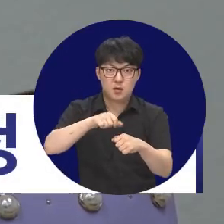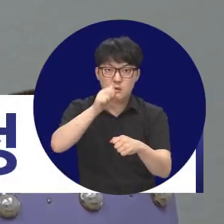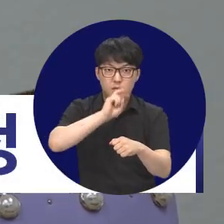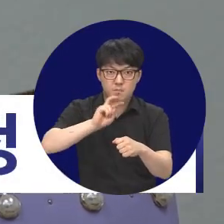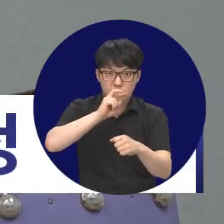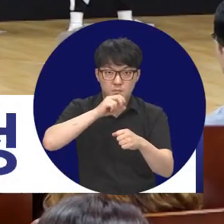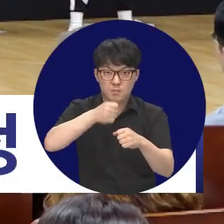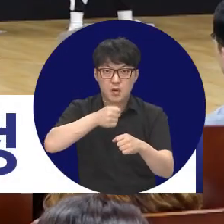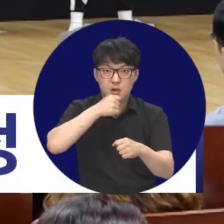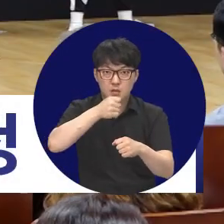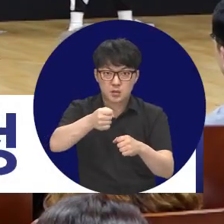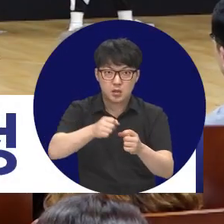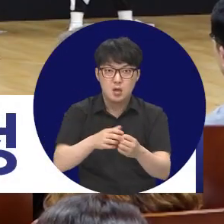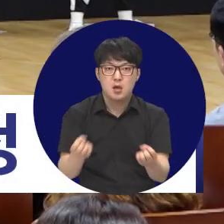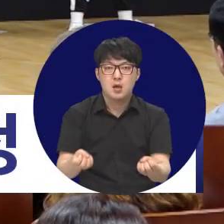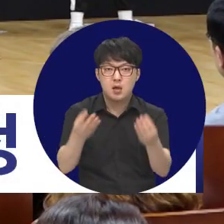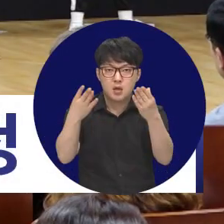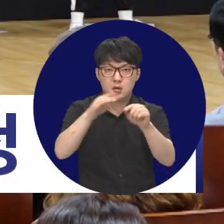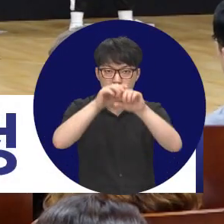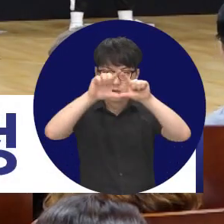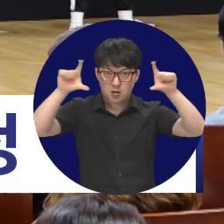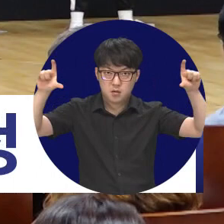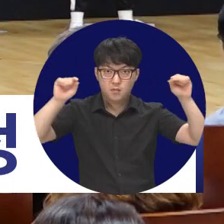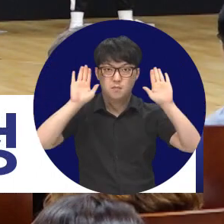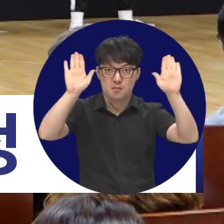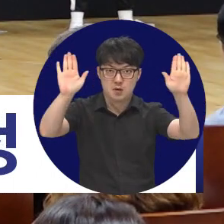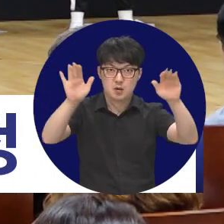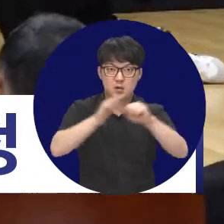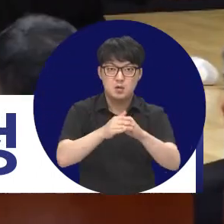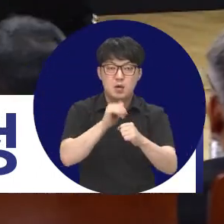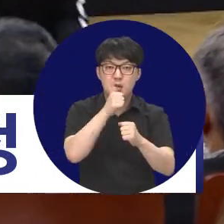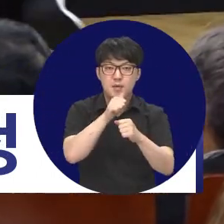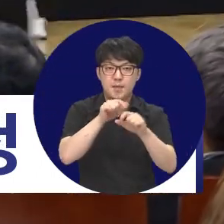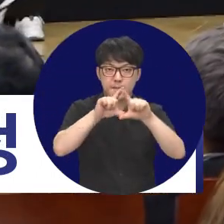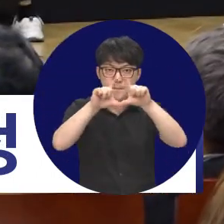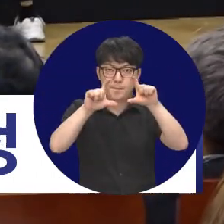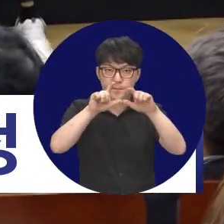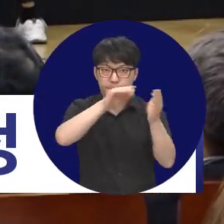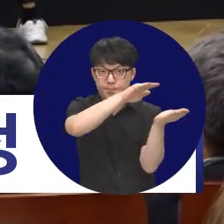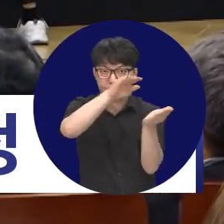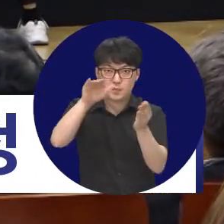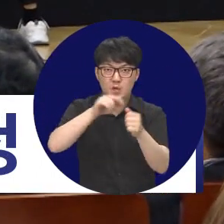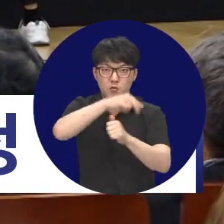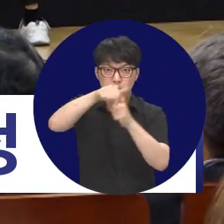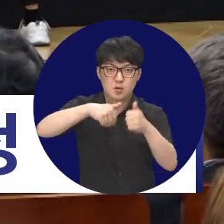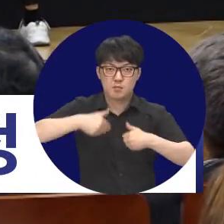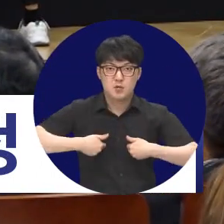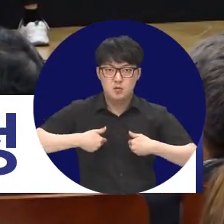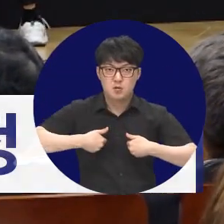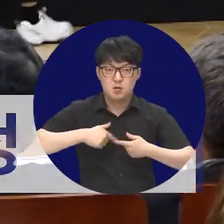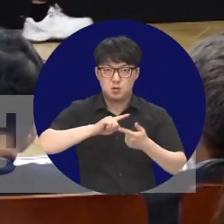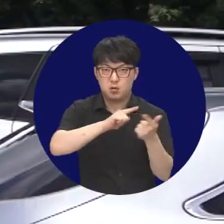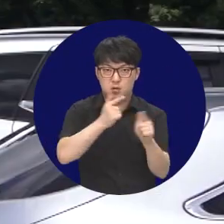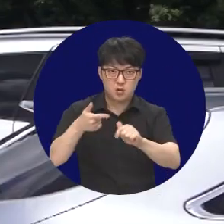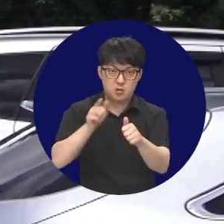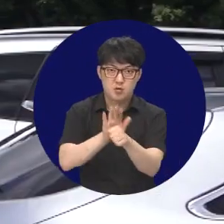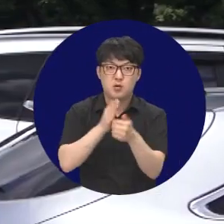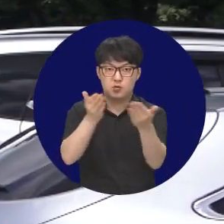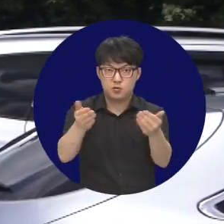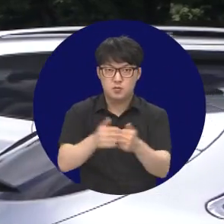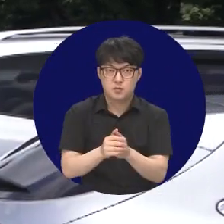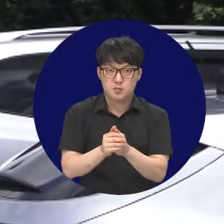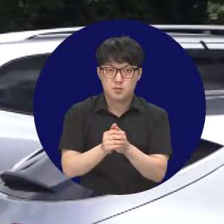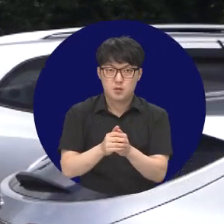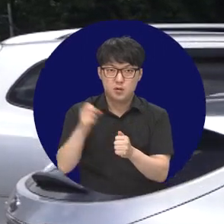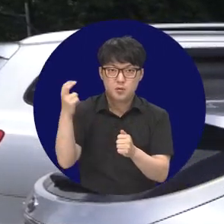유무선 마이크, 행사 안내 현수막과 배너, 안내 간판 등 행사 운영에 필요한 시설 등을 제공할 예정입니다.